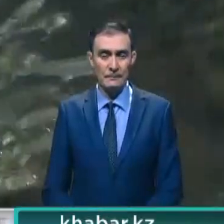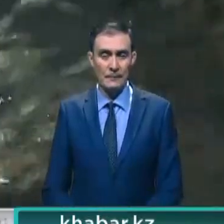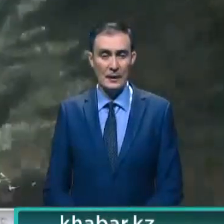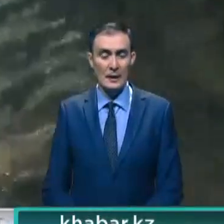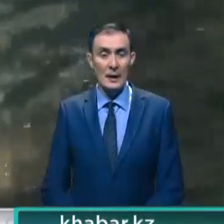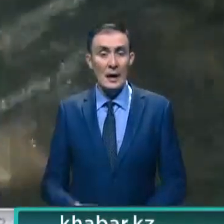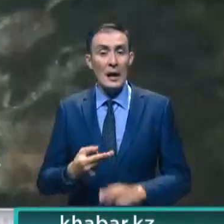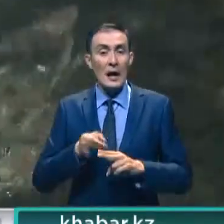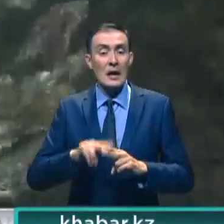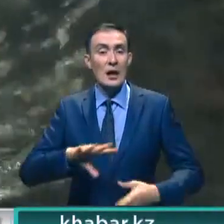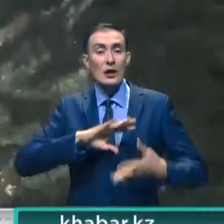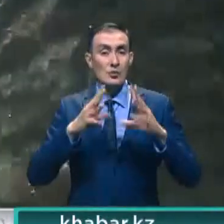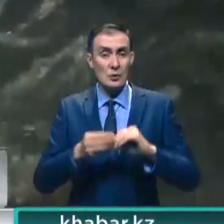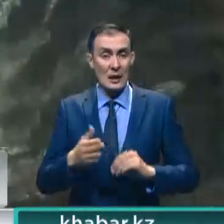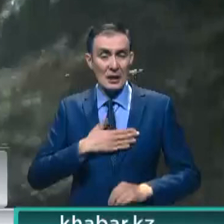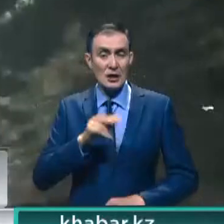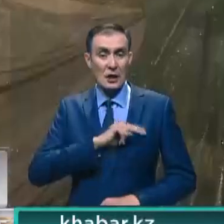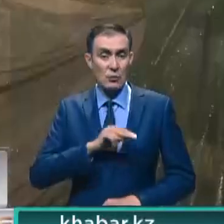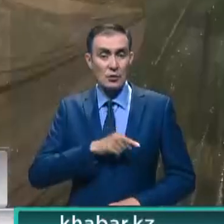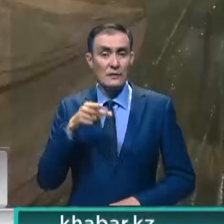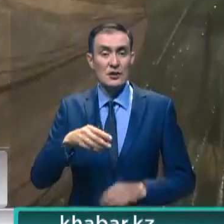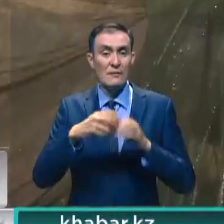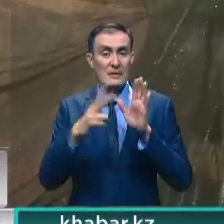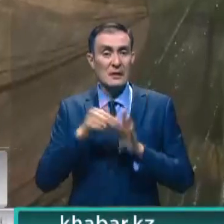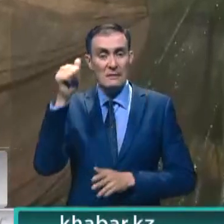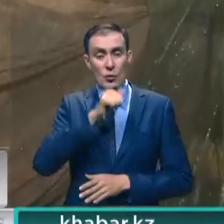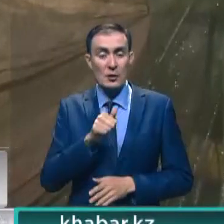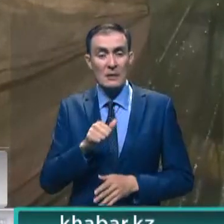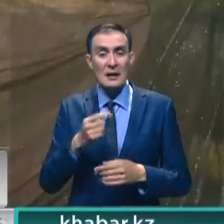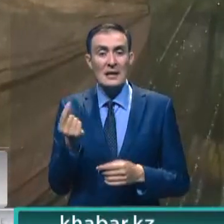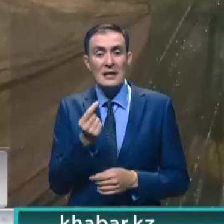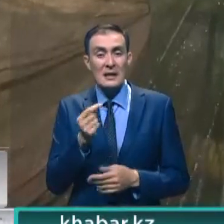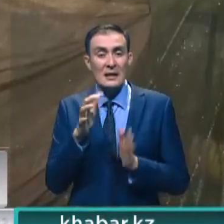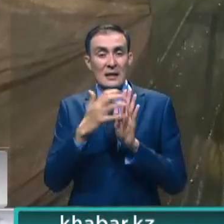Это плоды нашего труда 2018 года, когда мы заложили икру, и вот сейчас